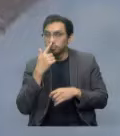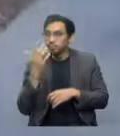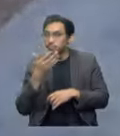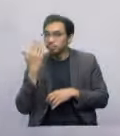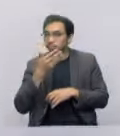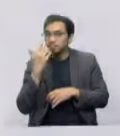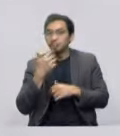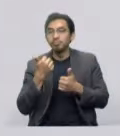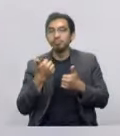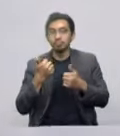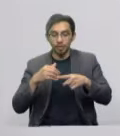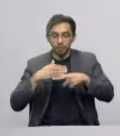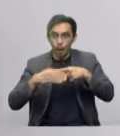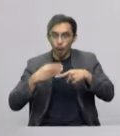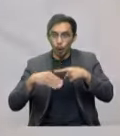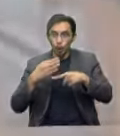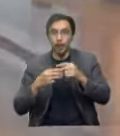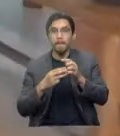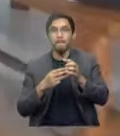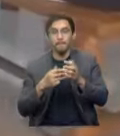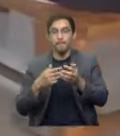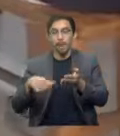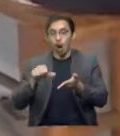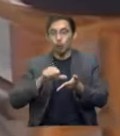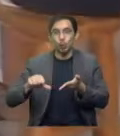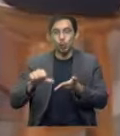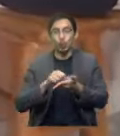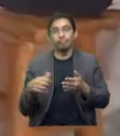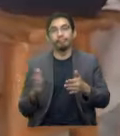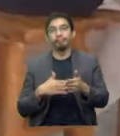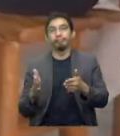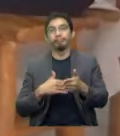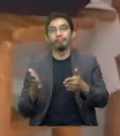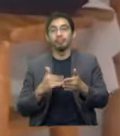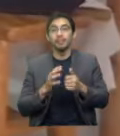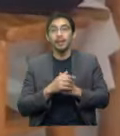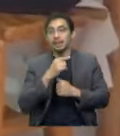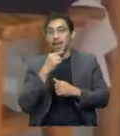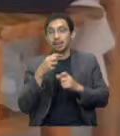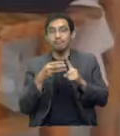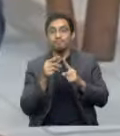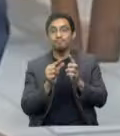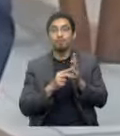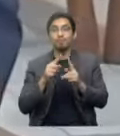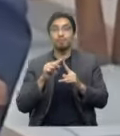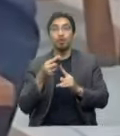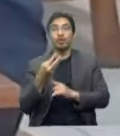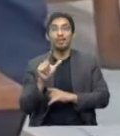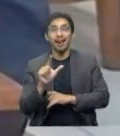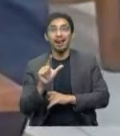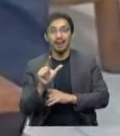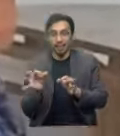jaring, dibakar di atas arang. Sate buntel Mbah Cokro yang berjualan tak jauh dari kawasan